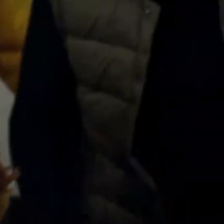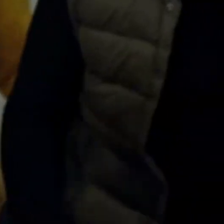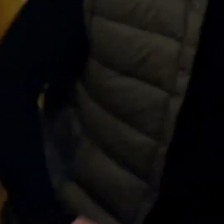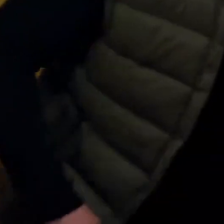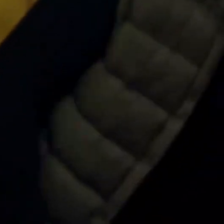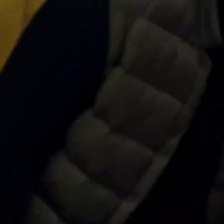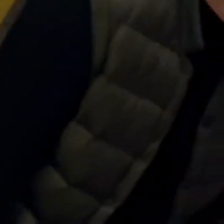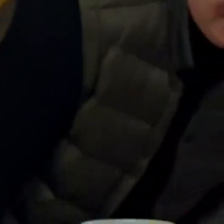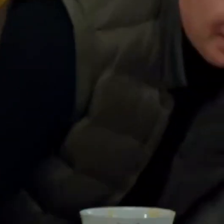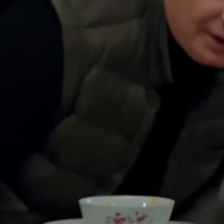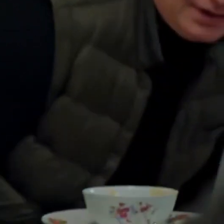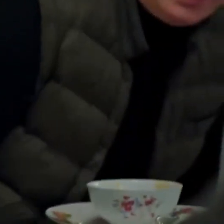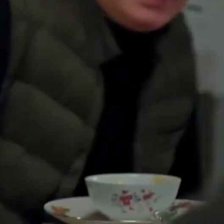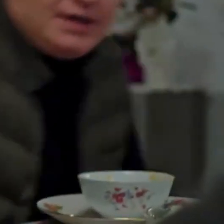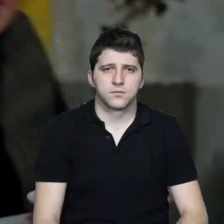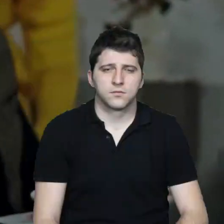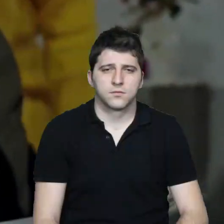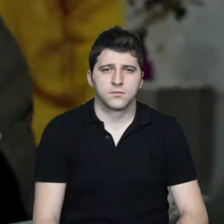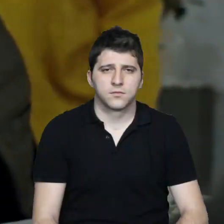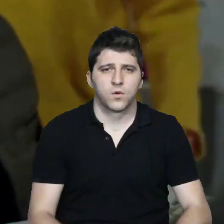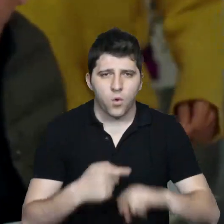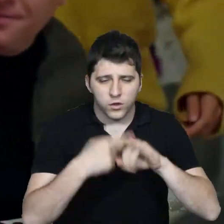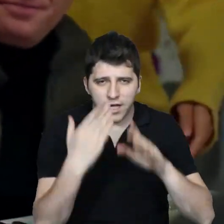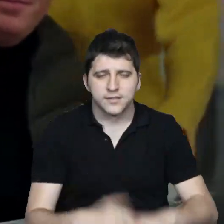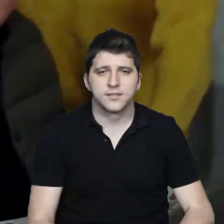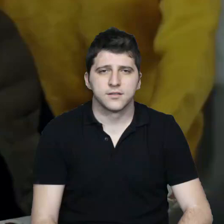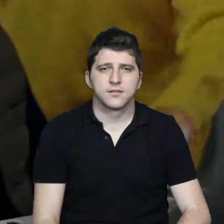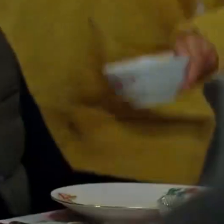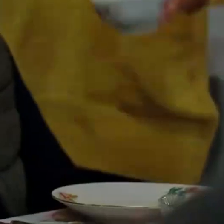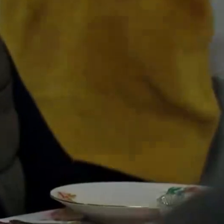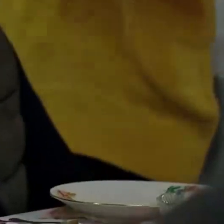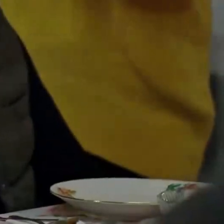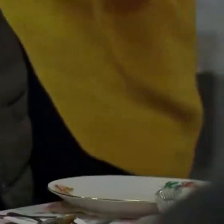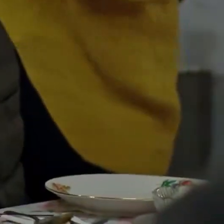yerlerini verdiler. Kezban buruk gülümsüyor hepsine.